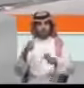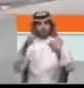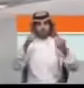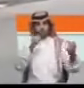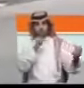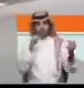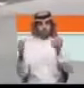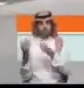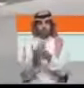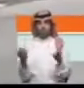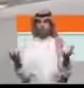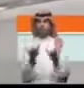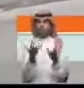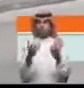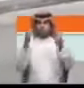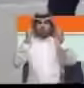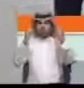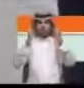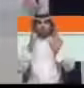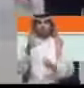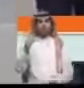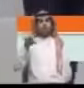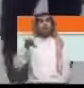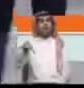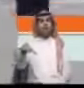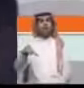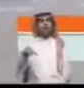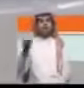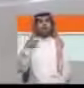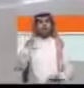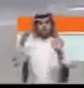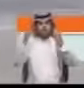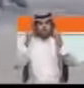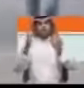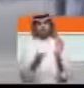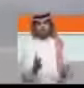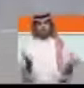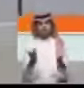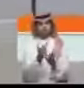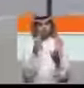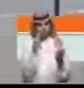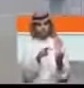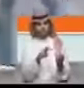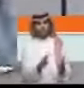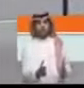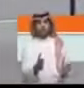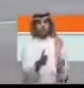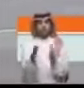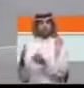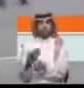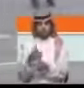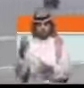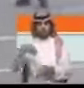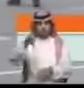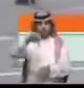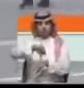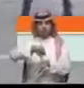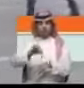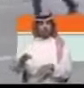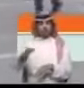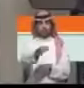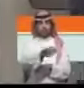حيث وصل عدد المتظاهرين إلى 50,000 متظاهر طبقا لتقديرات رسمية. وتشهد العاصمة الفرنسية